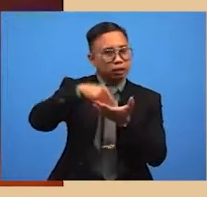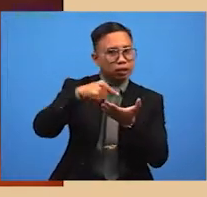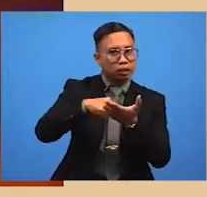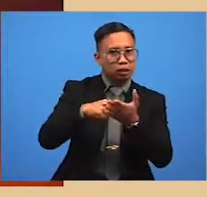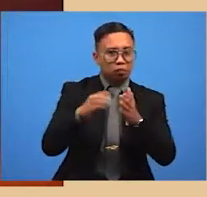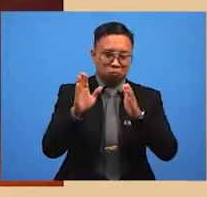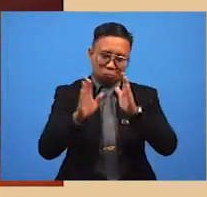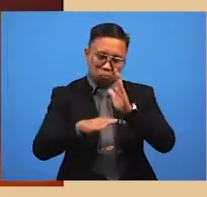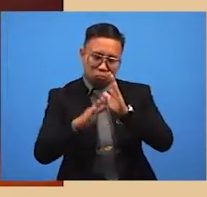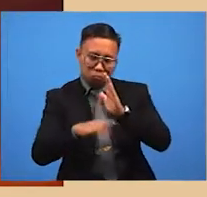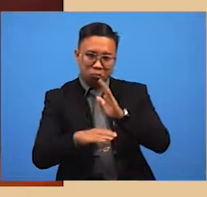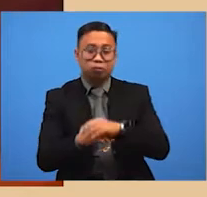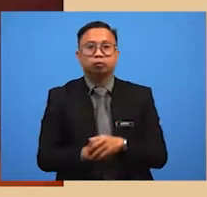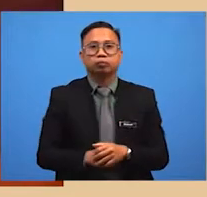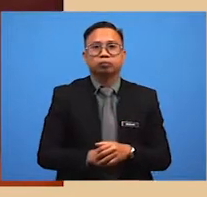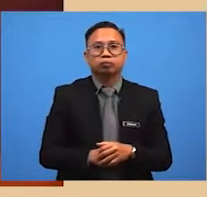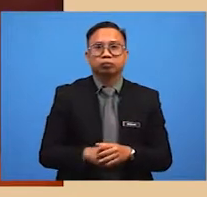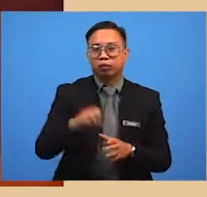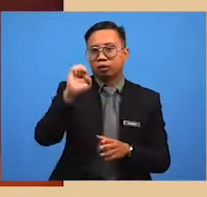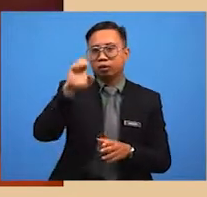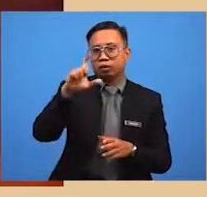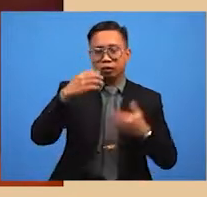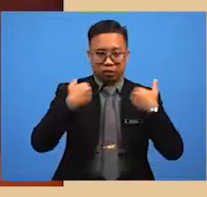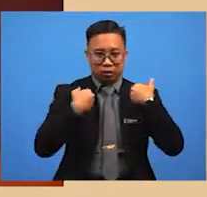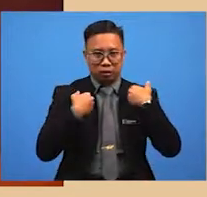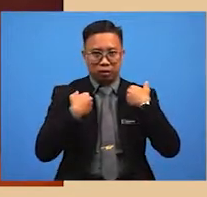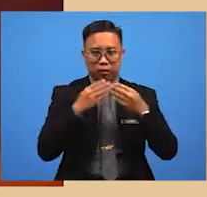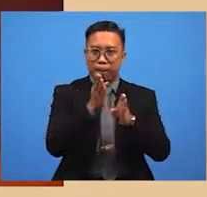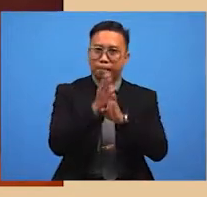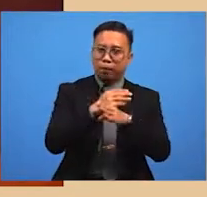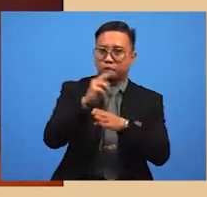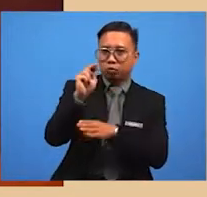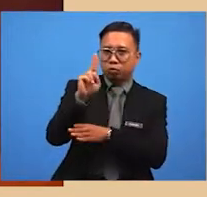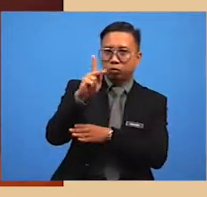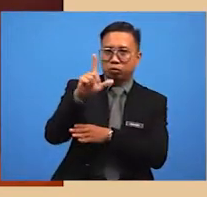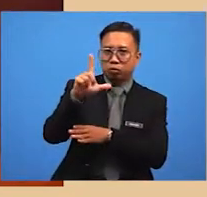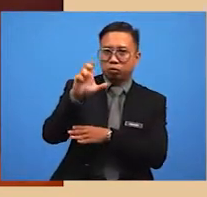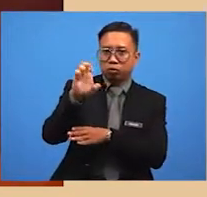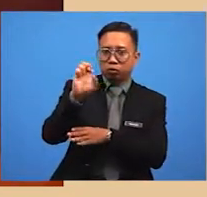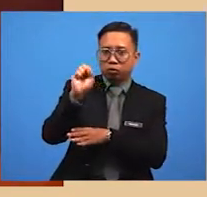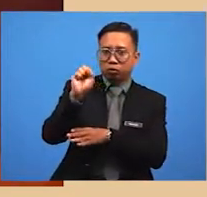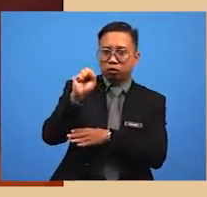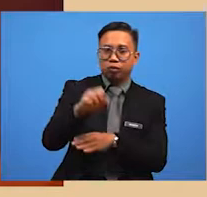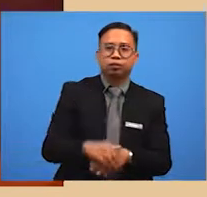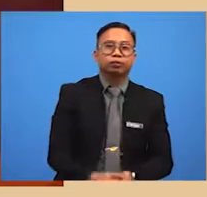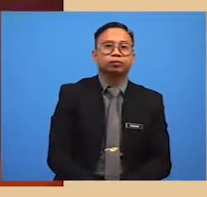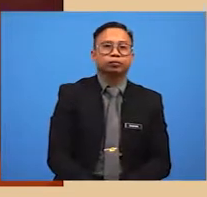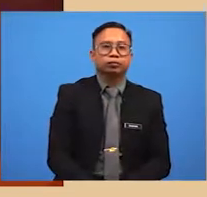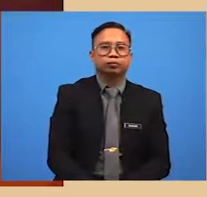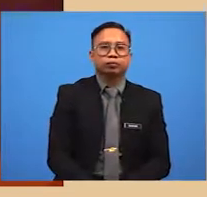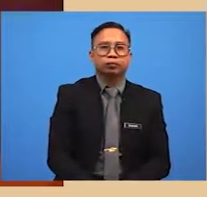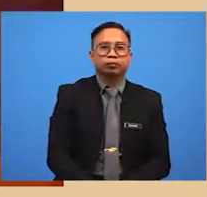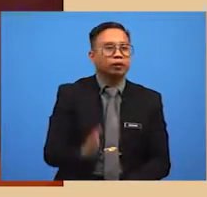merosot. Sel yang tertinggal membentuk nukleus megaspora. Nukleus